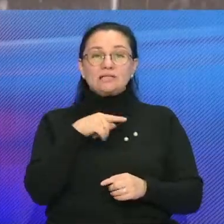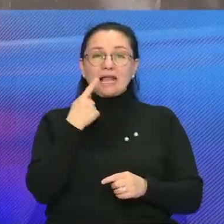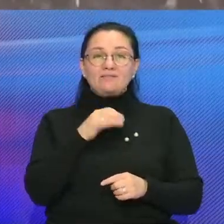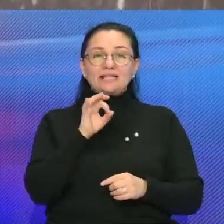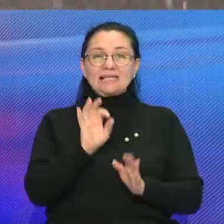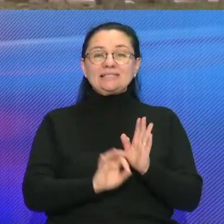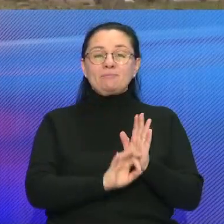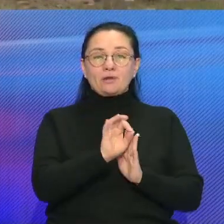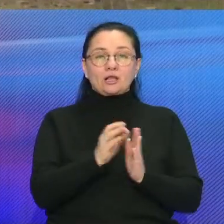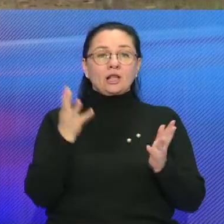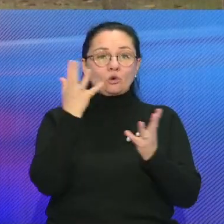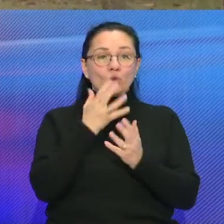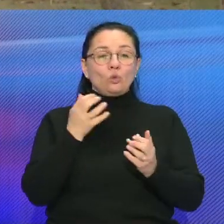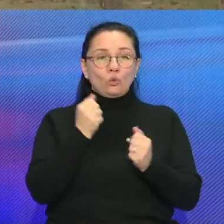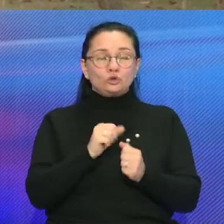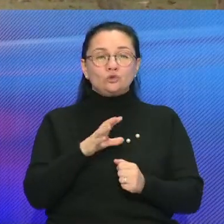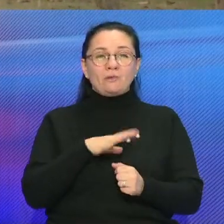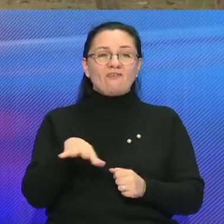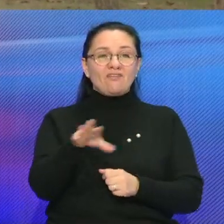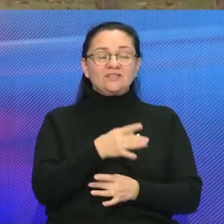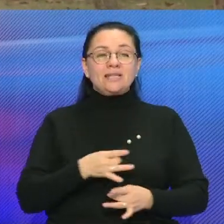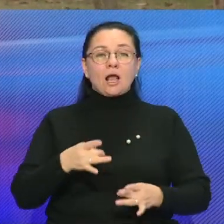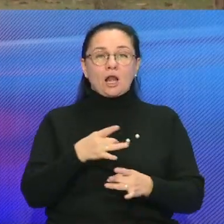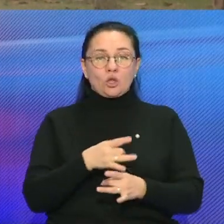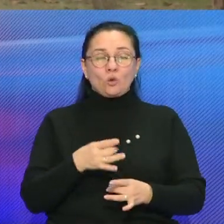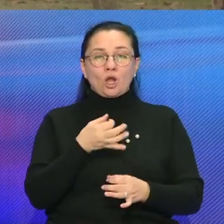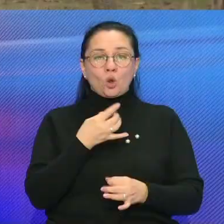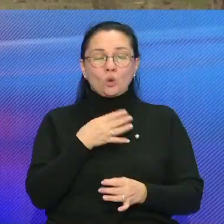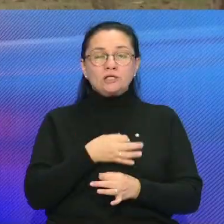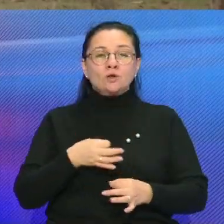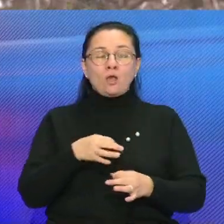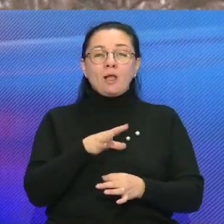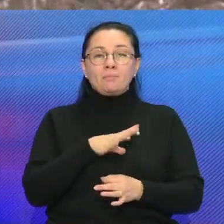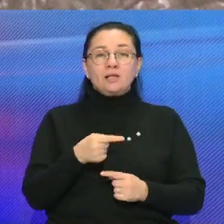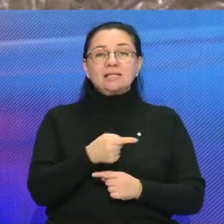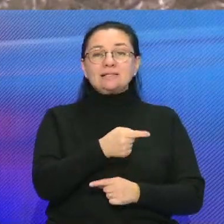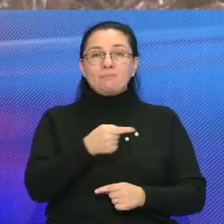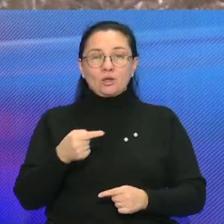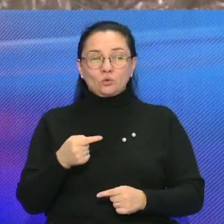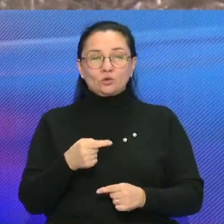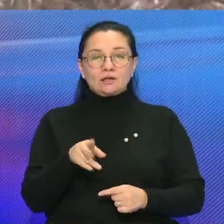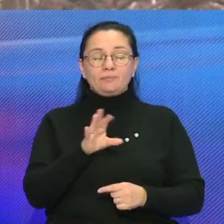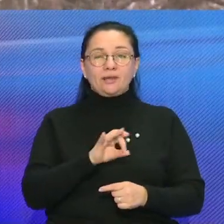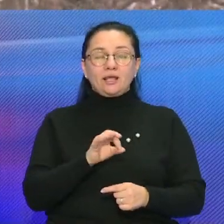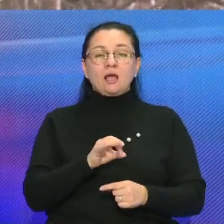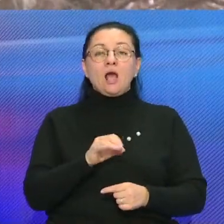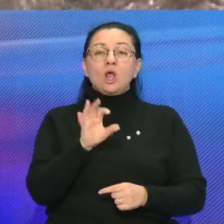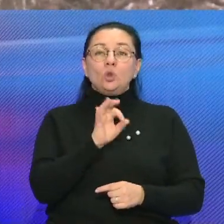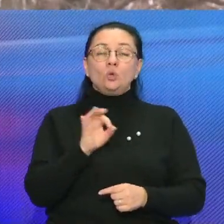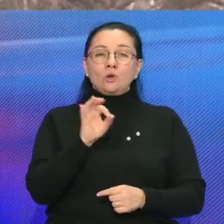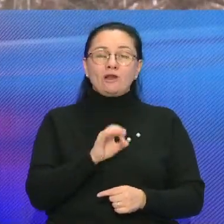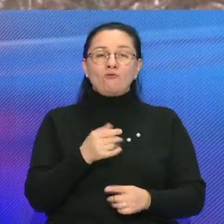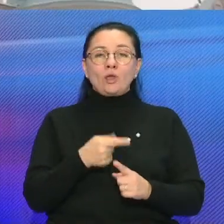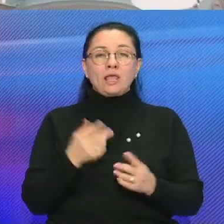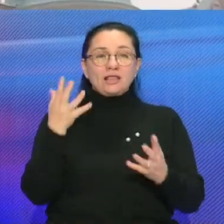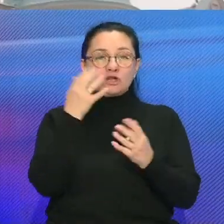На этом тыдне ночью яны практически во всех районах Прынёмыня были с незначным минусом. Отмолными або нулявыми ночные